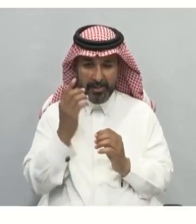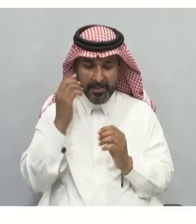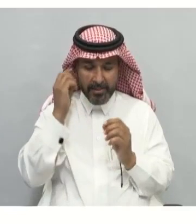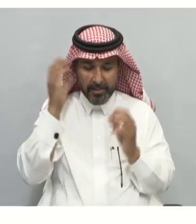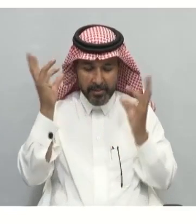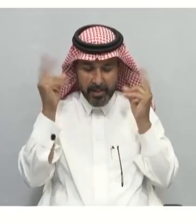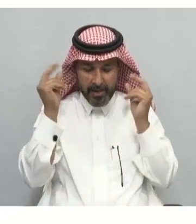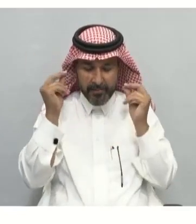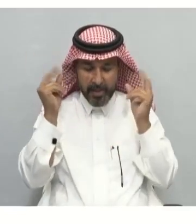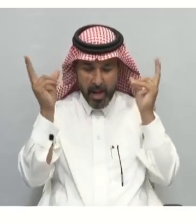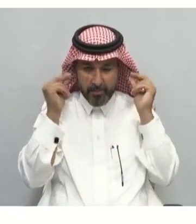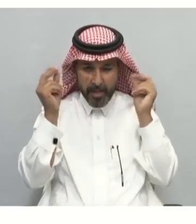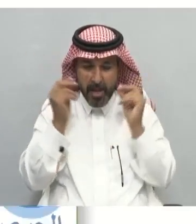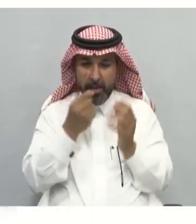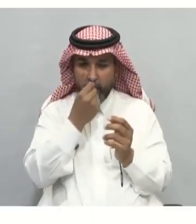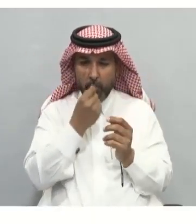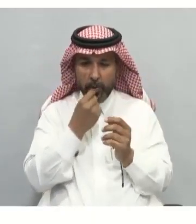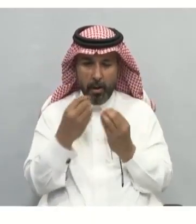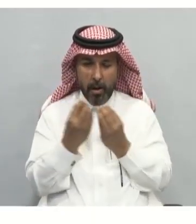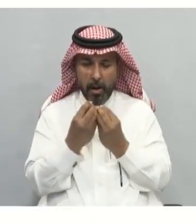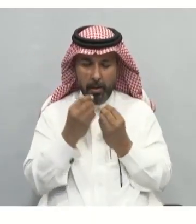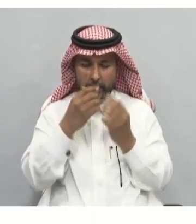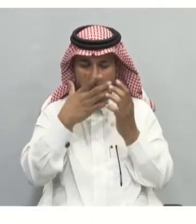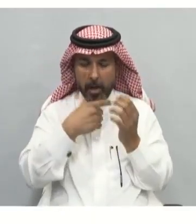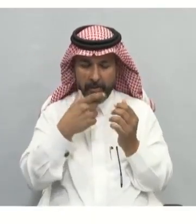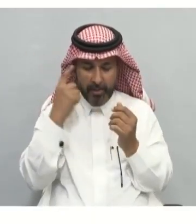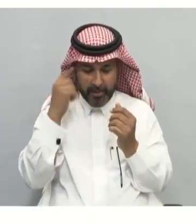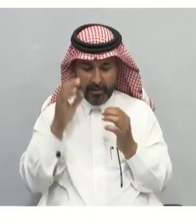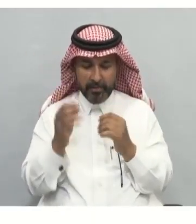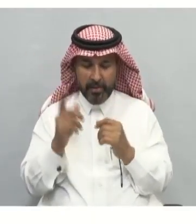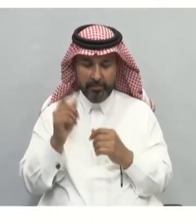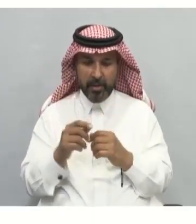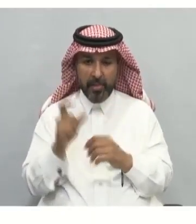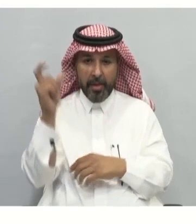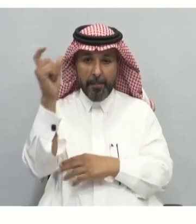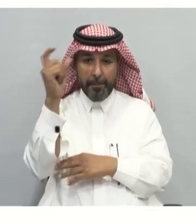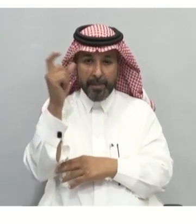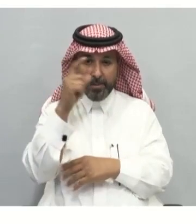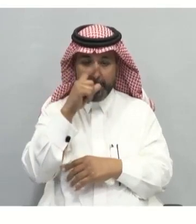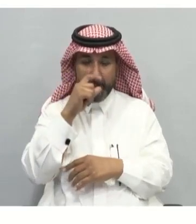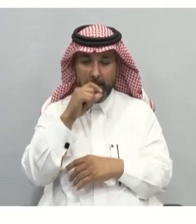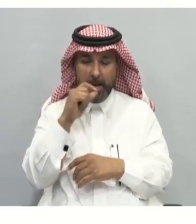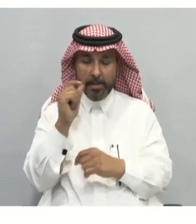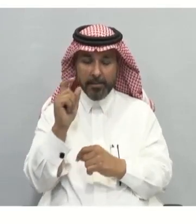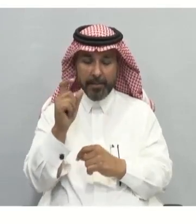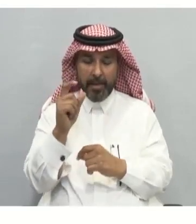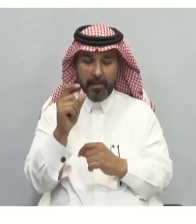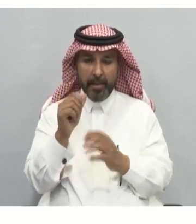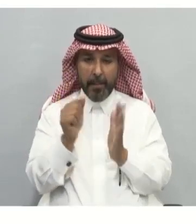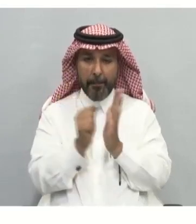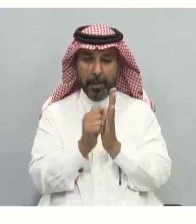هذا الحديث ثالثا المساجد بيوت الله تعالى وهي اطهر البقاع